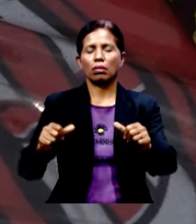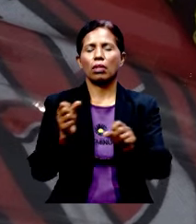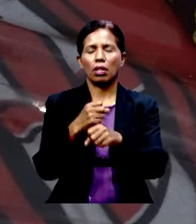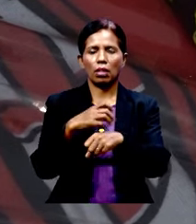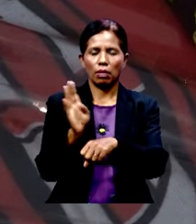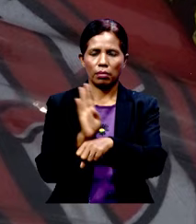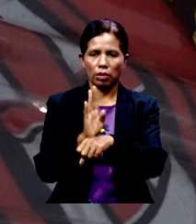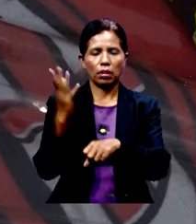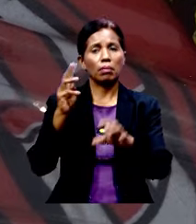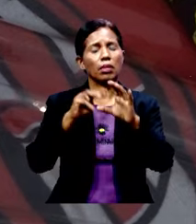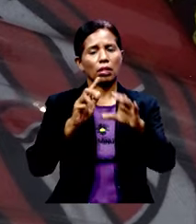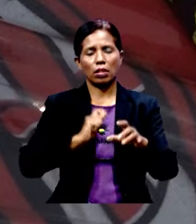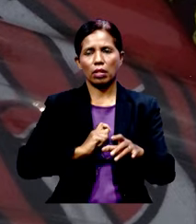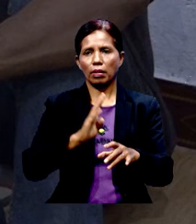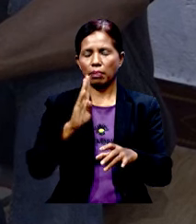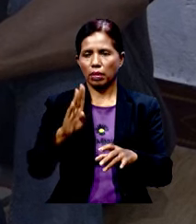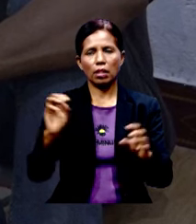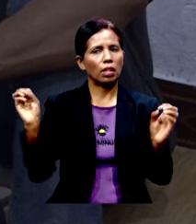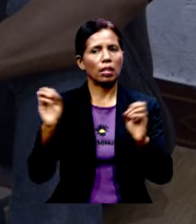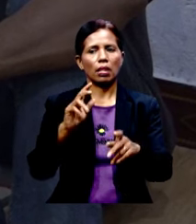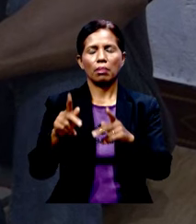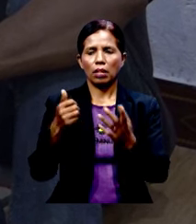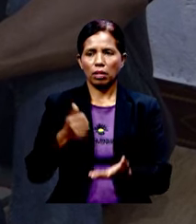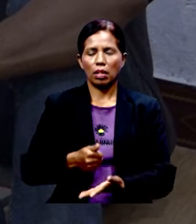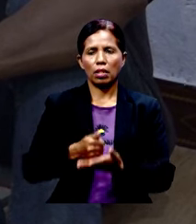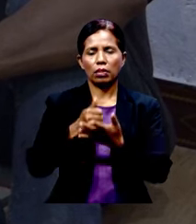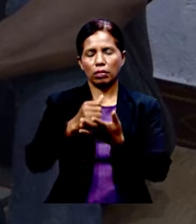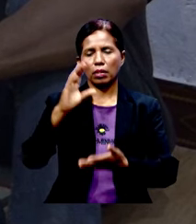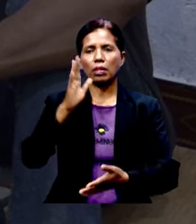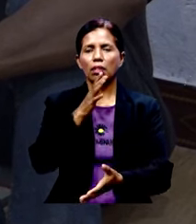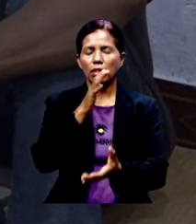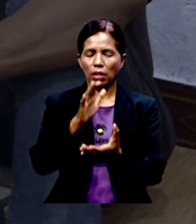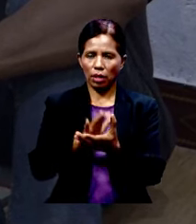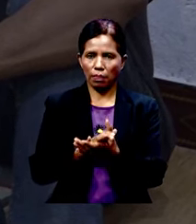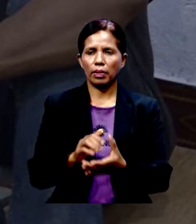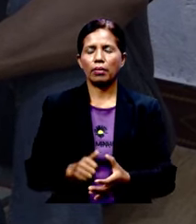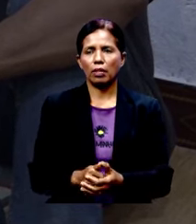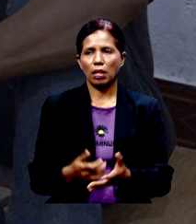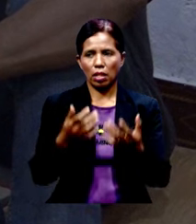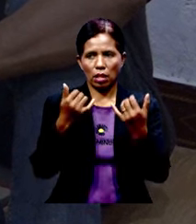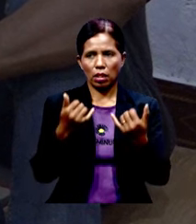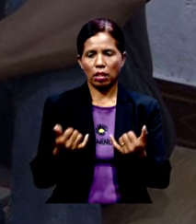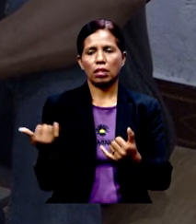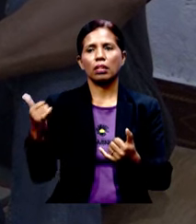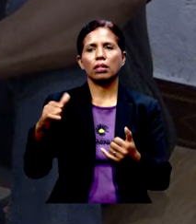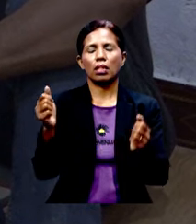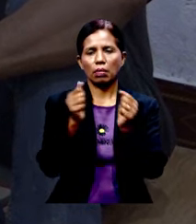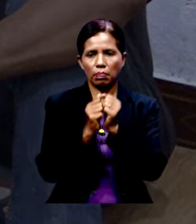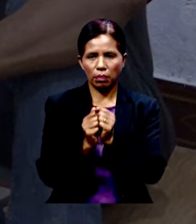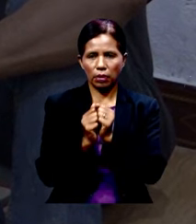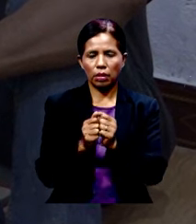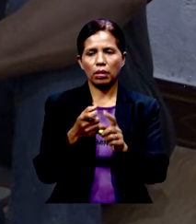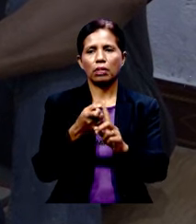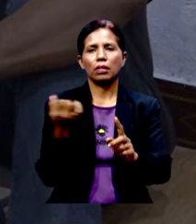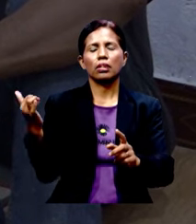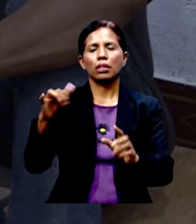he merkaru taibesi mai be lai ema makatu tau matam banya kaben Maria do Hotel. Tambah dadaung ne, sira hela hamutuk deit ho sira